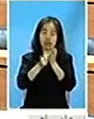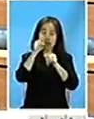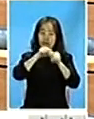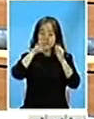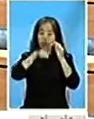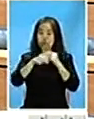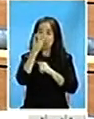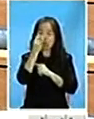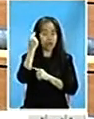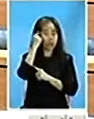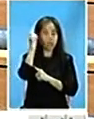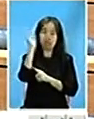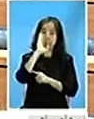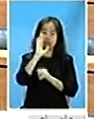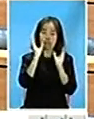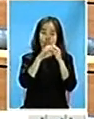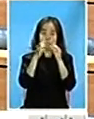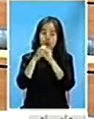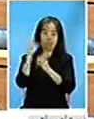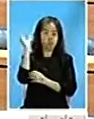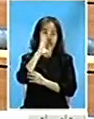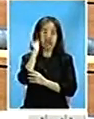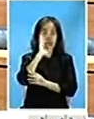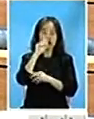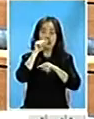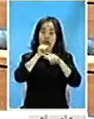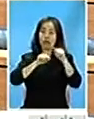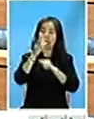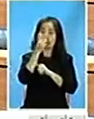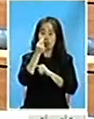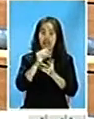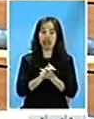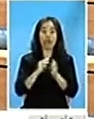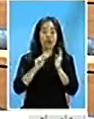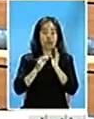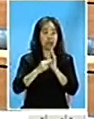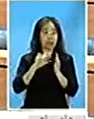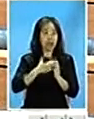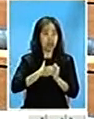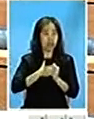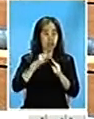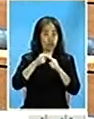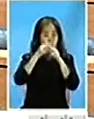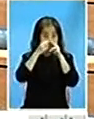ดในแต่ละกลุ่มที่ปรับเป็นร้อยละนะครับนั่นหมายว่าเราพิจารณารวมใน